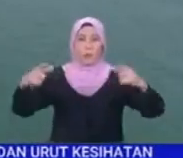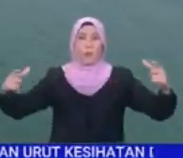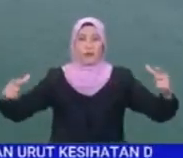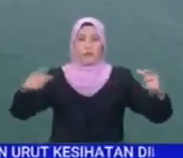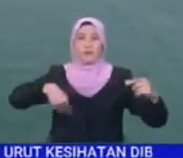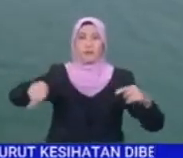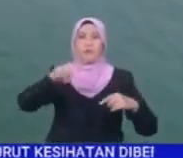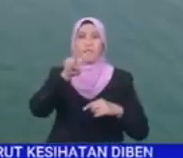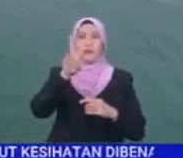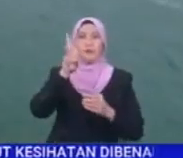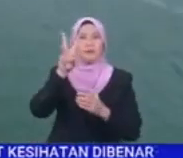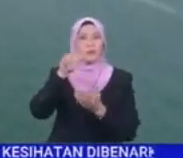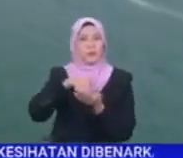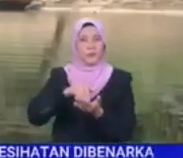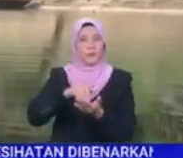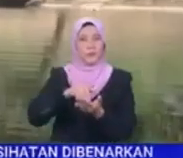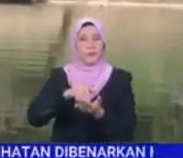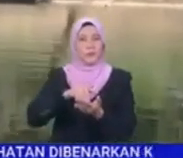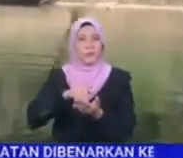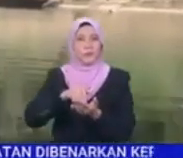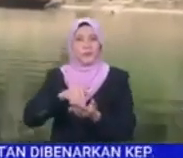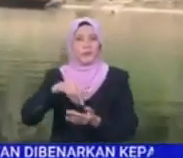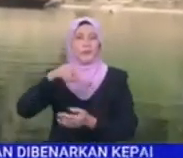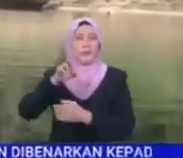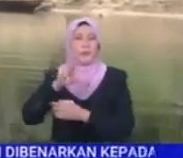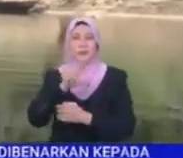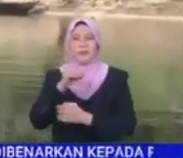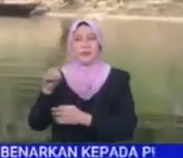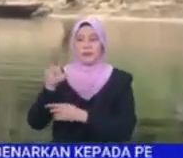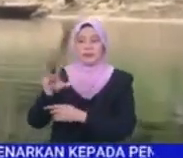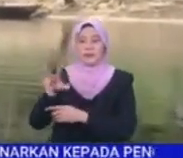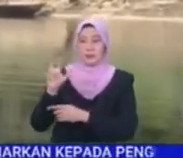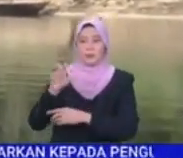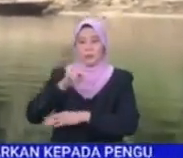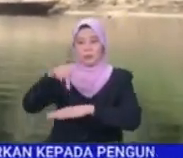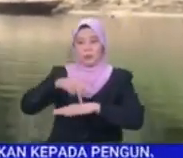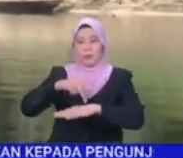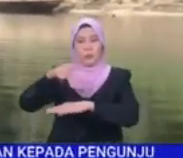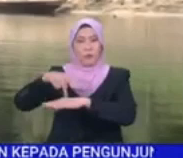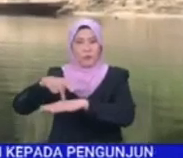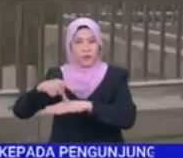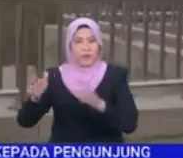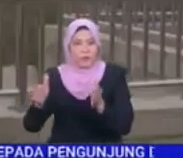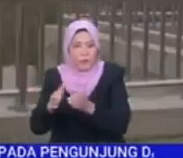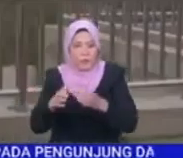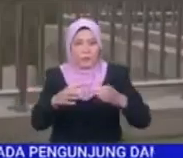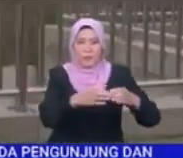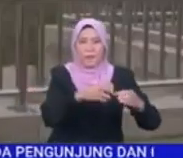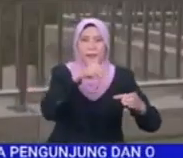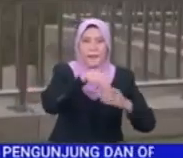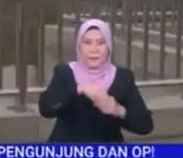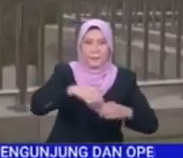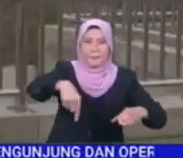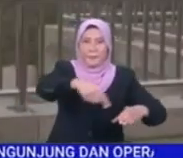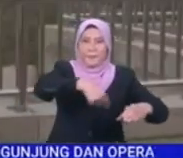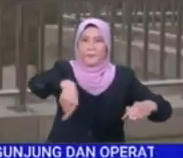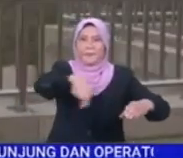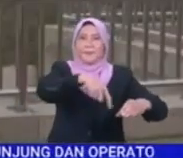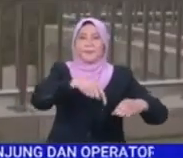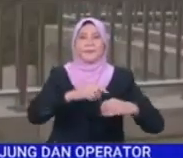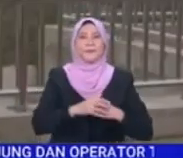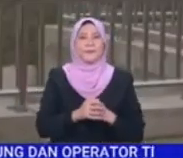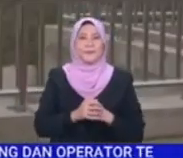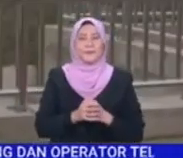sehingga 26,000 km per dan 340 pulau kecil di dalamnya dan dari segi